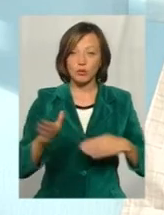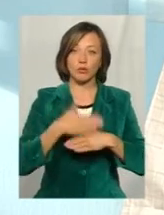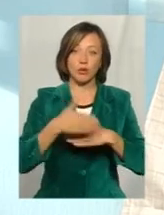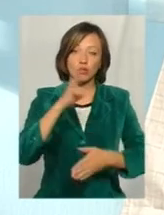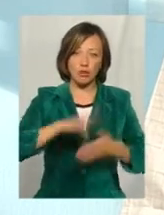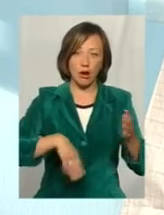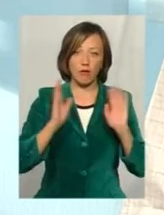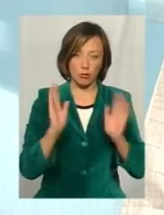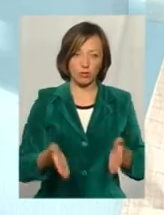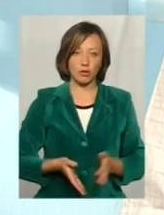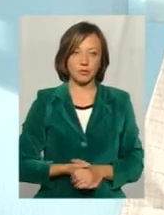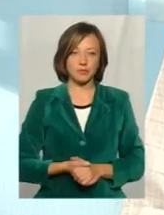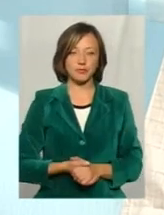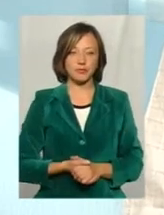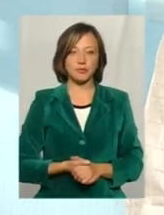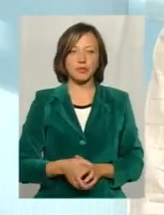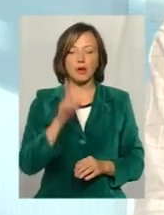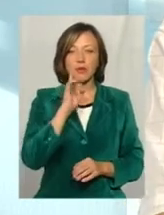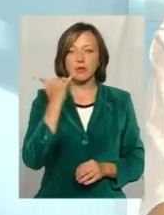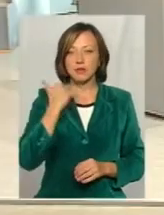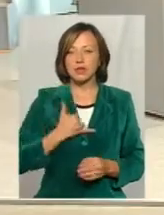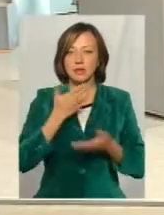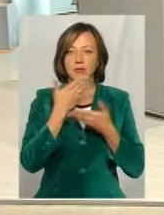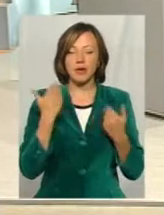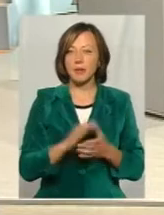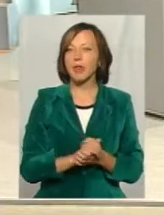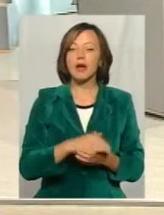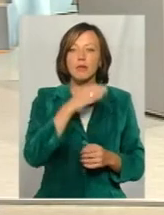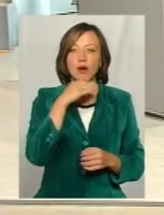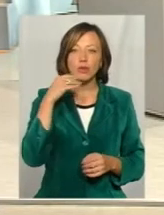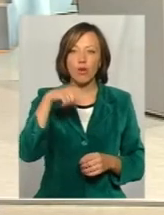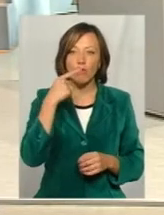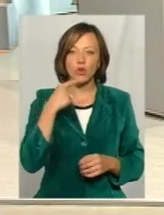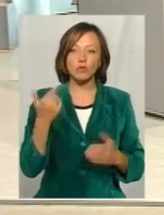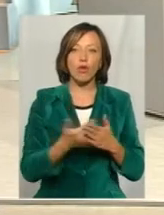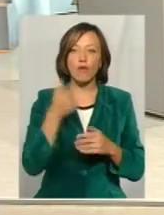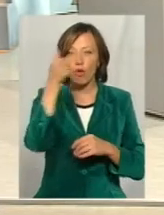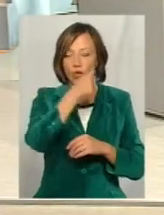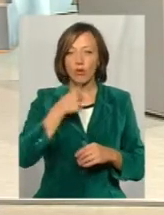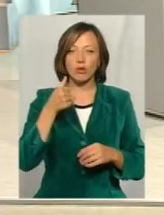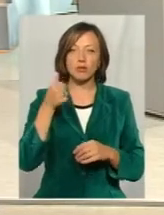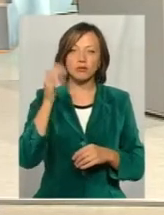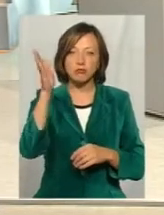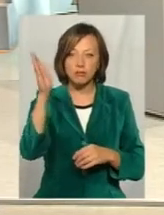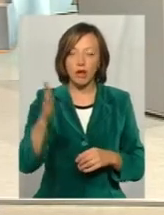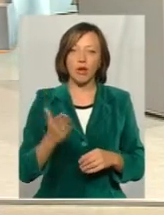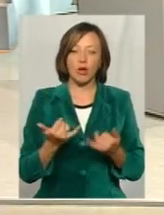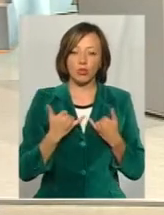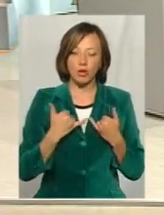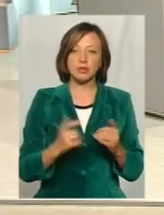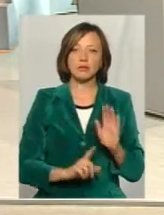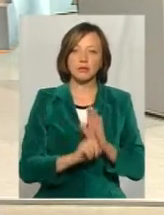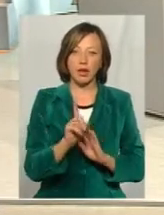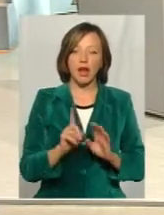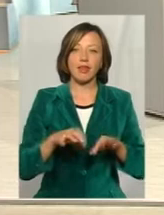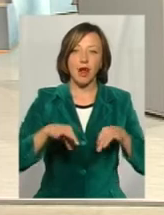санкції. Давайте, поки в нас немає дзвіночків, тоді, бо ми стільки багато говоримо, що там з нового року і так далі. Тобто, у нас запускається оця